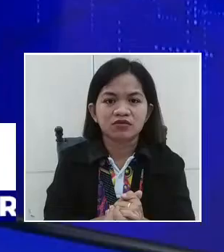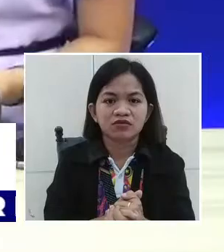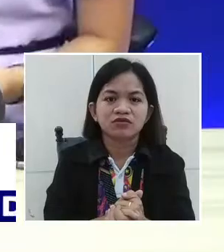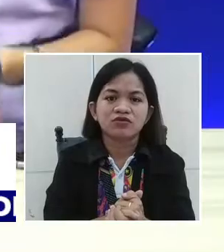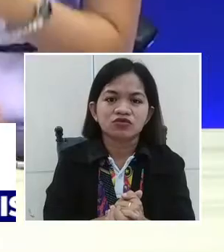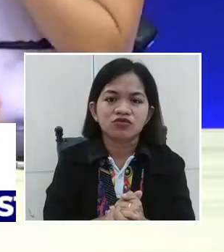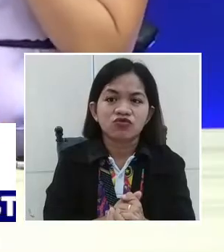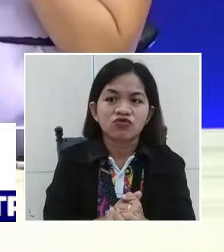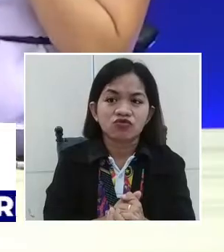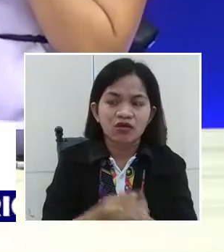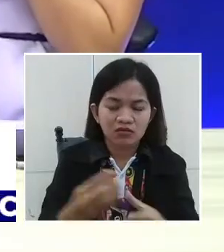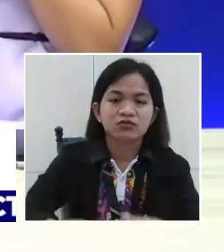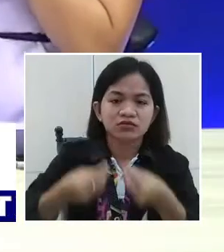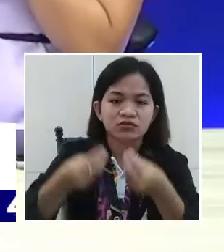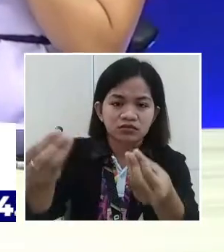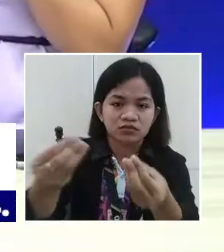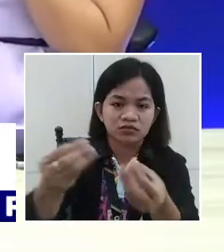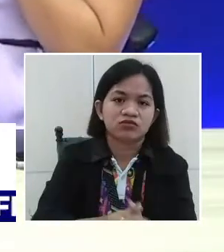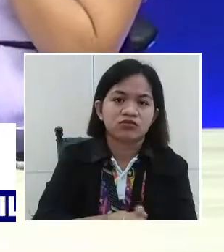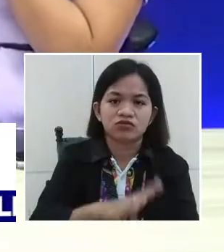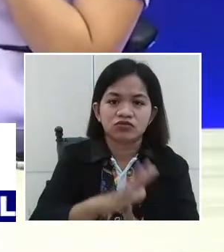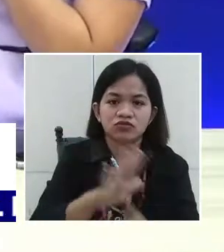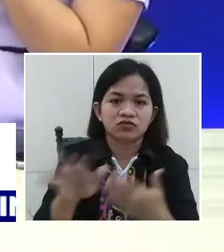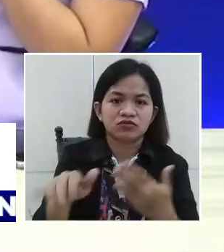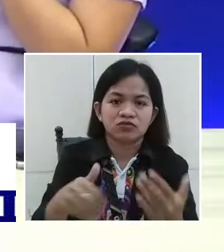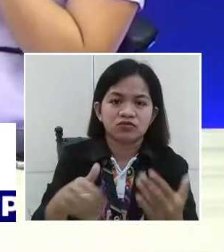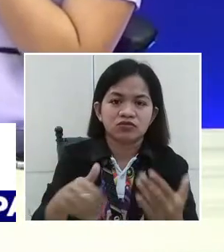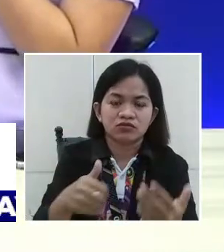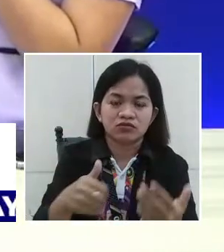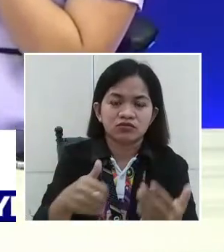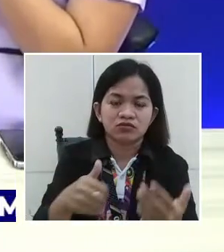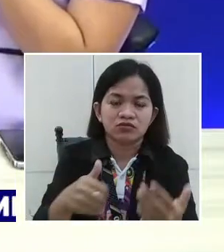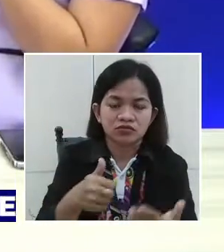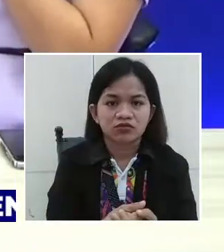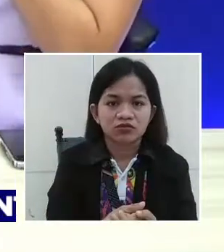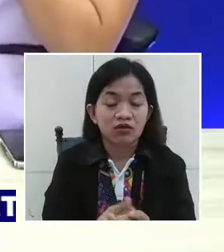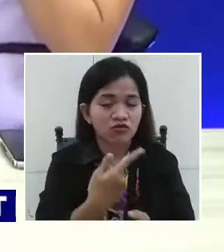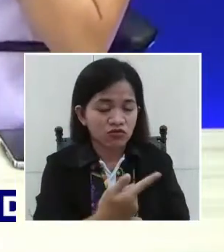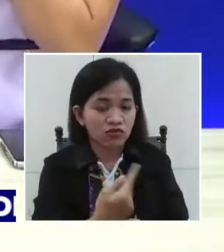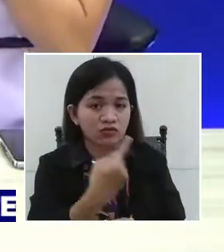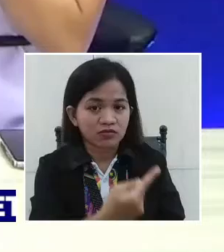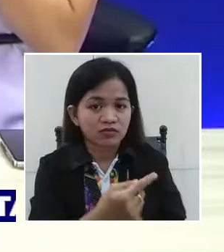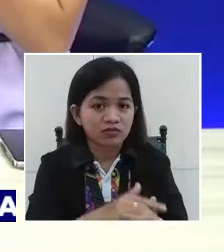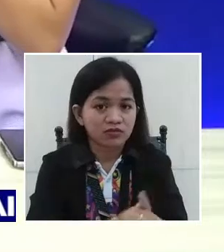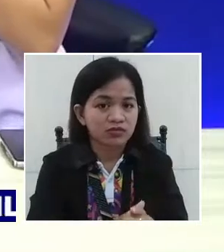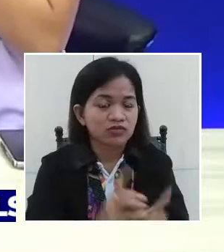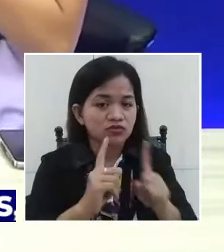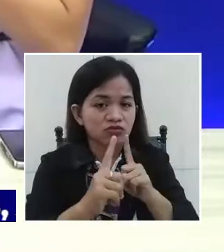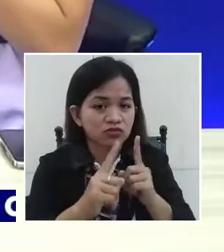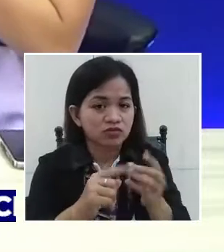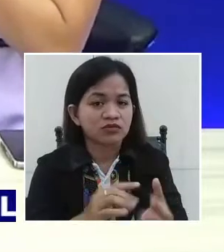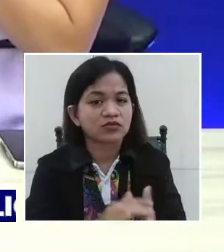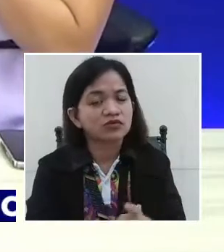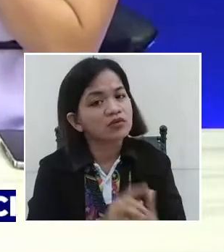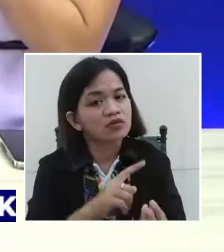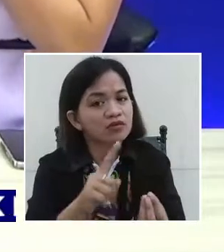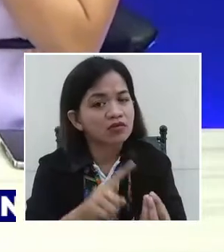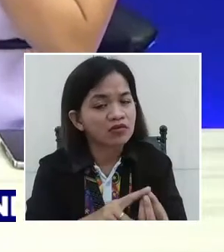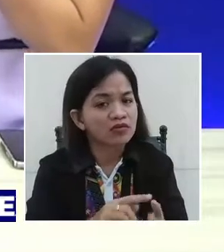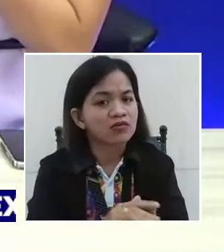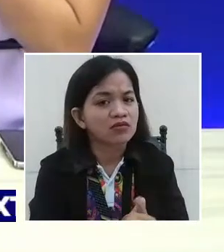panahon. Okay, so you mentioned po no sa ating mga LG yung structure na na-mention po